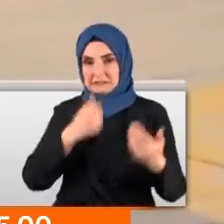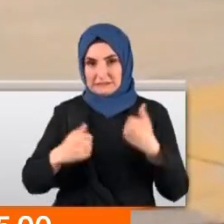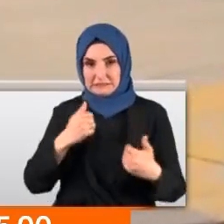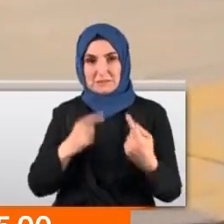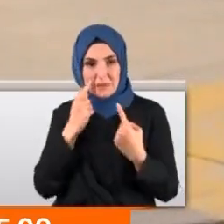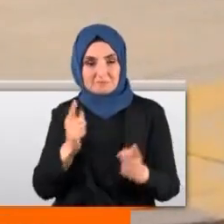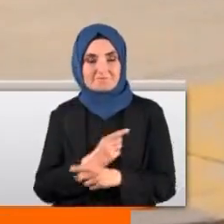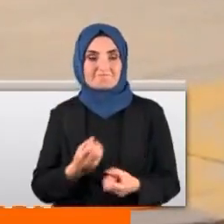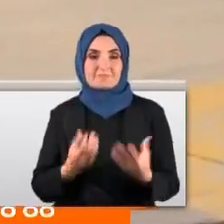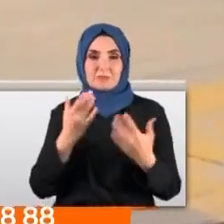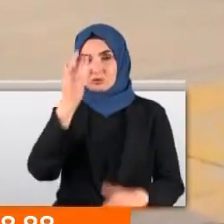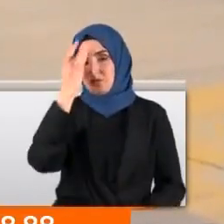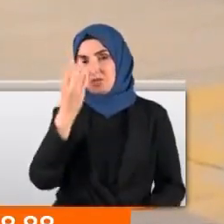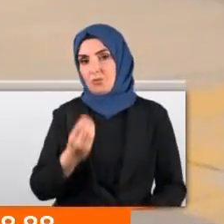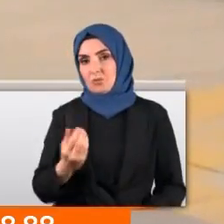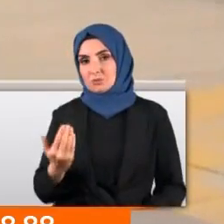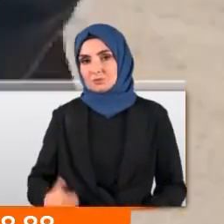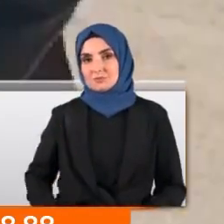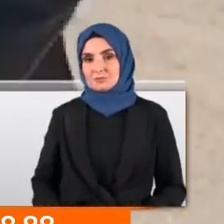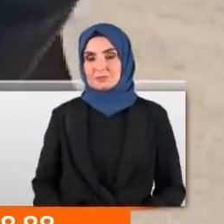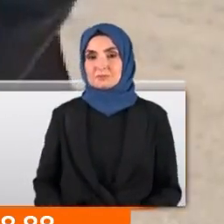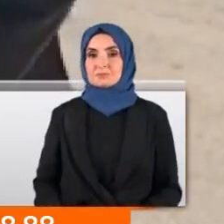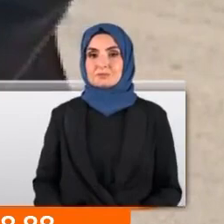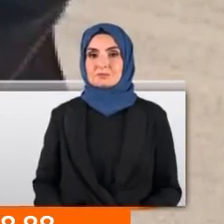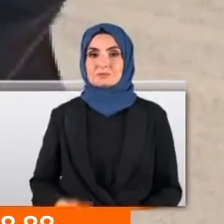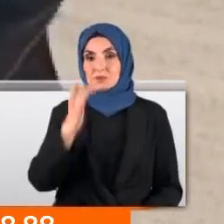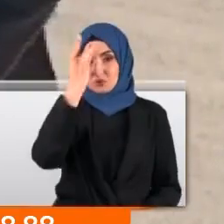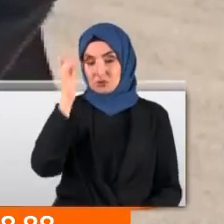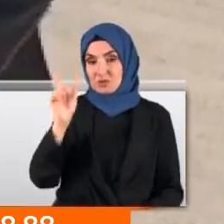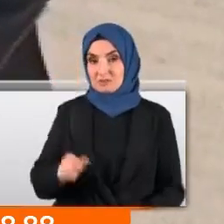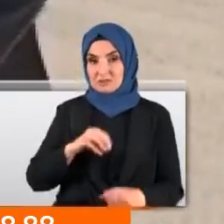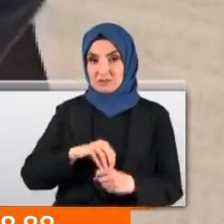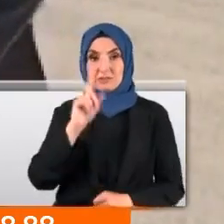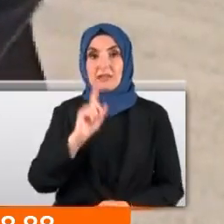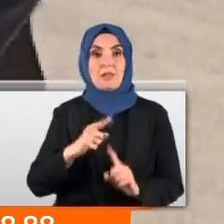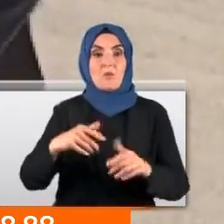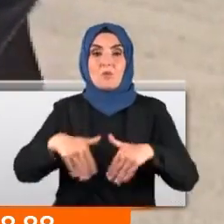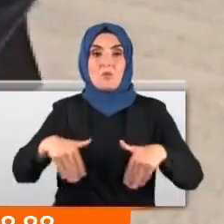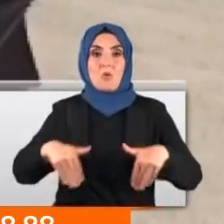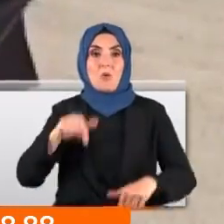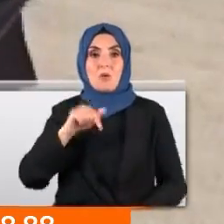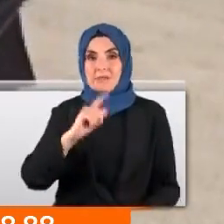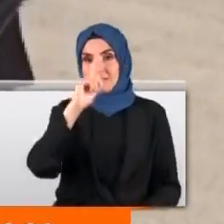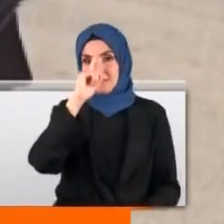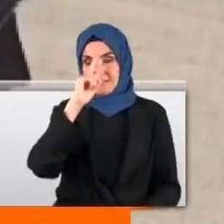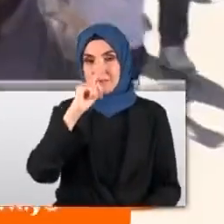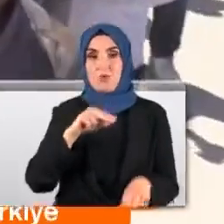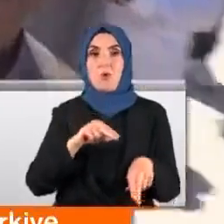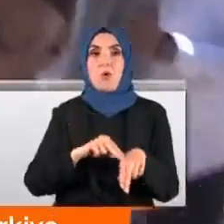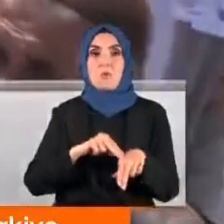Şehit piyade Teğmen Ömer Bağra evlidir. Şehit Teğmen için ilk tören Siirt Komando Tugay Komutanlığı'nda